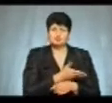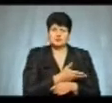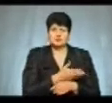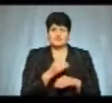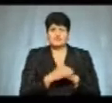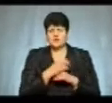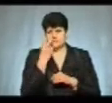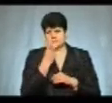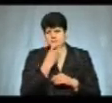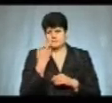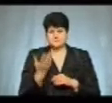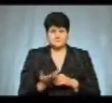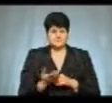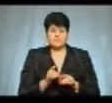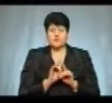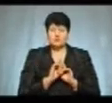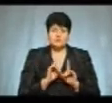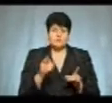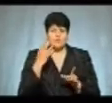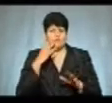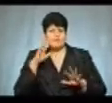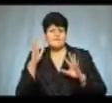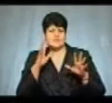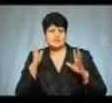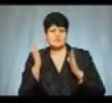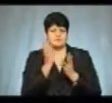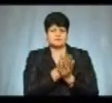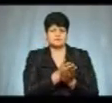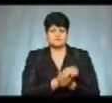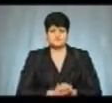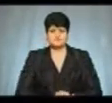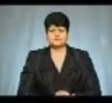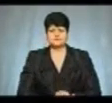Вечорами смороди, особливо, коли повіє вітер в нашу сторону.